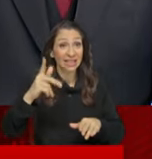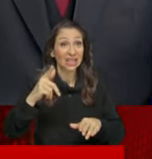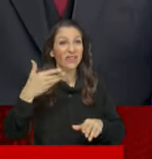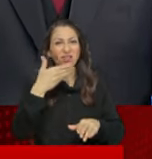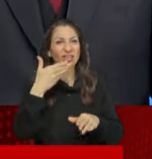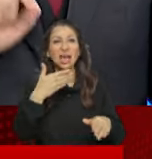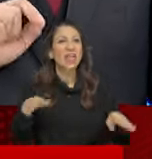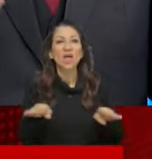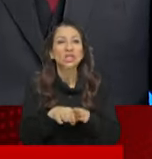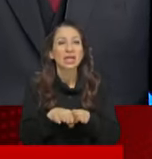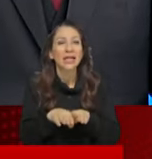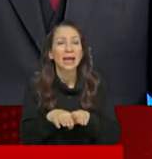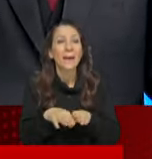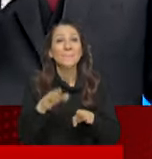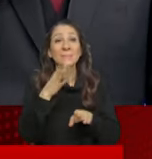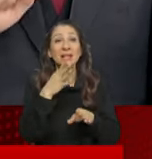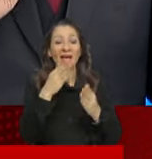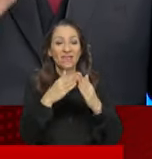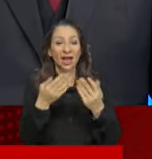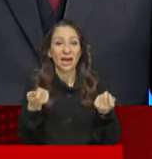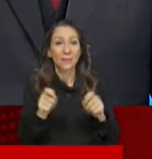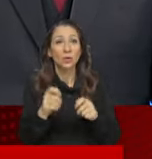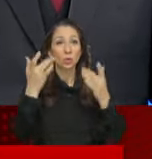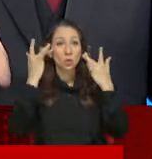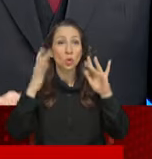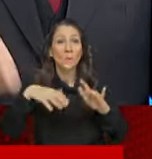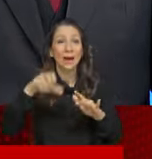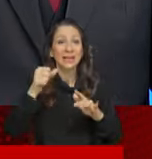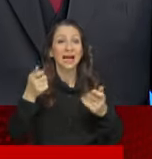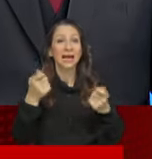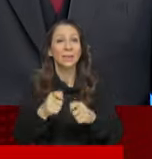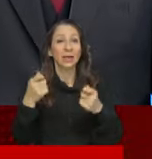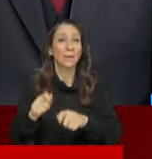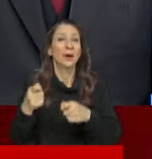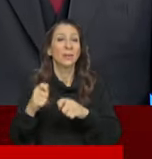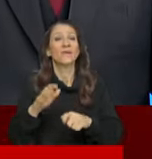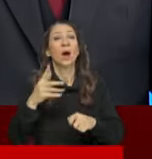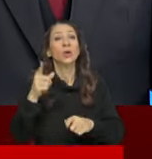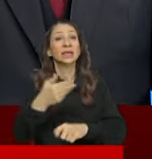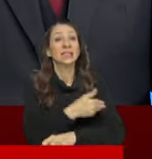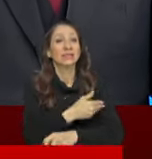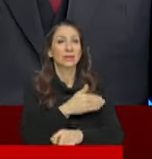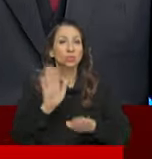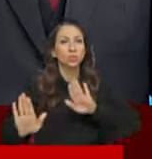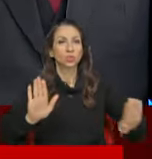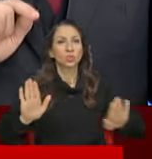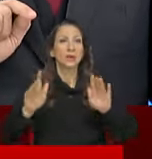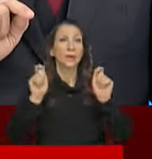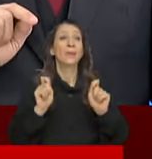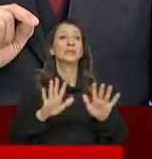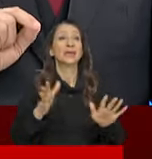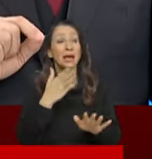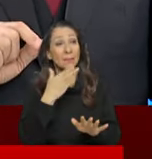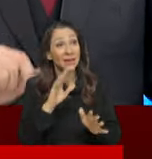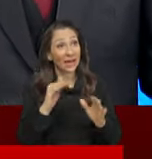fırsat eşitliklerini bilgi evlerini kapatarak kültür merkezlerini kapatarak ya da oradaki hizmetleri durdurarak sağlayamayız